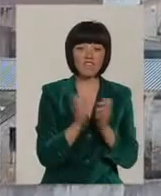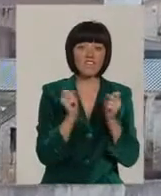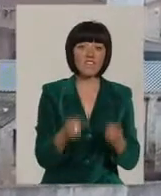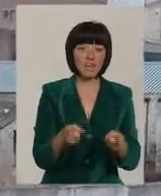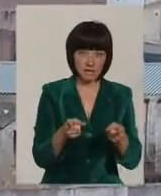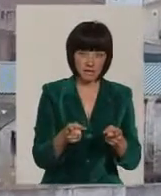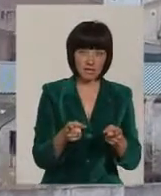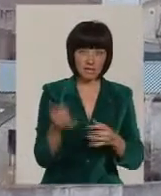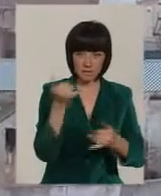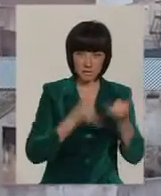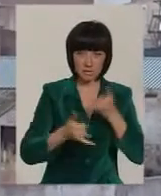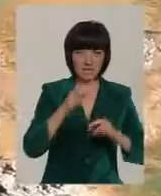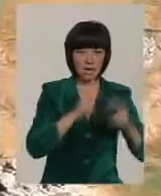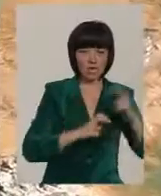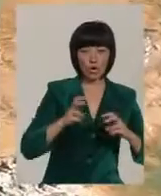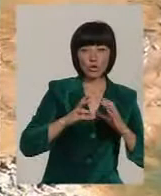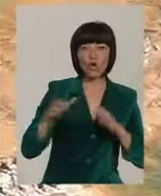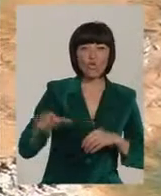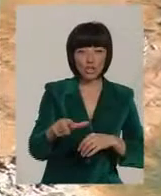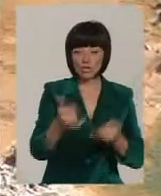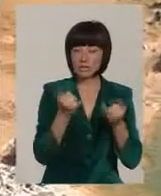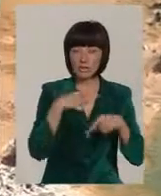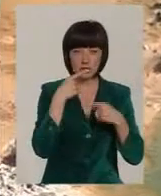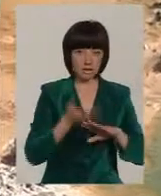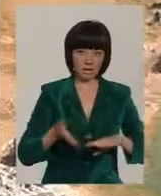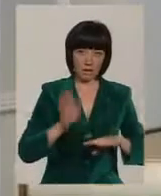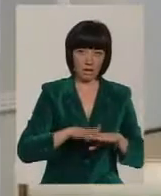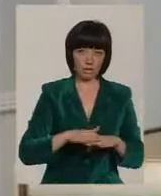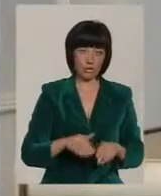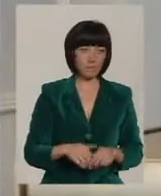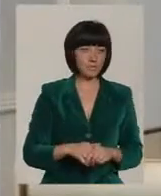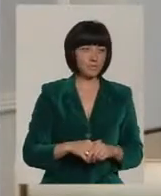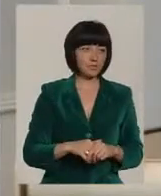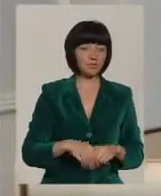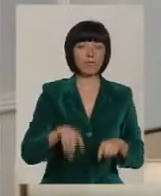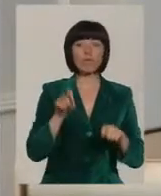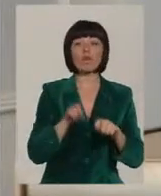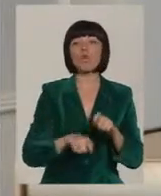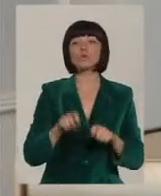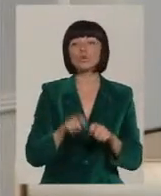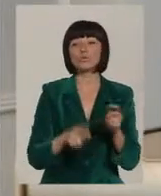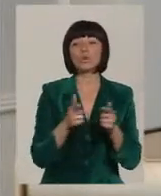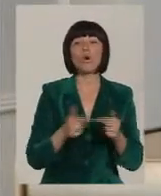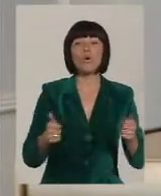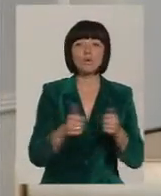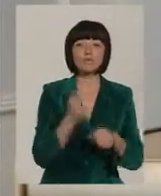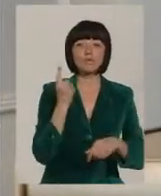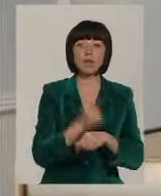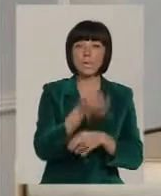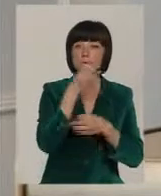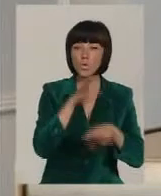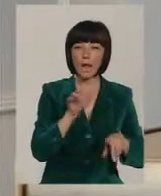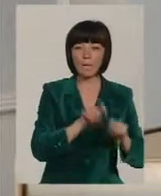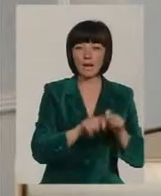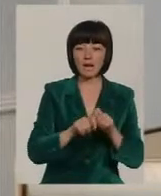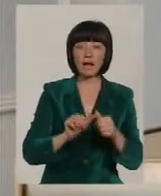забруднюючих речовин із заводу у річку, нині сказати складно. Контролюючим органам забороняється проведення будь-яких